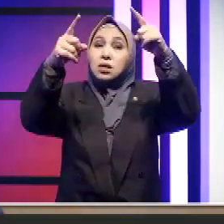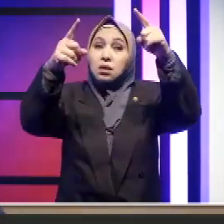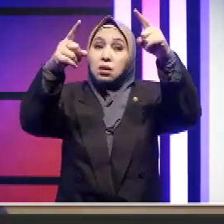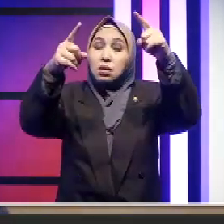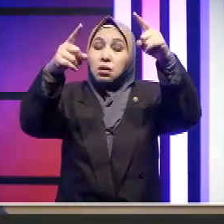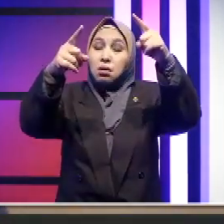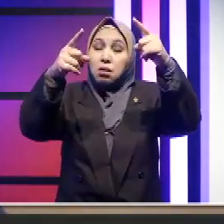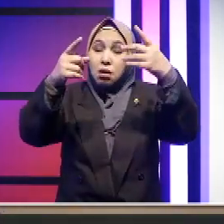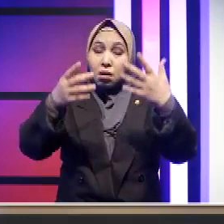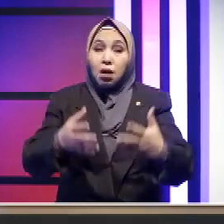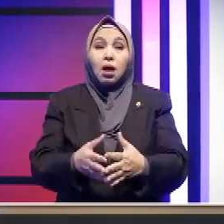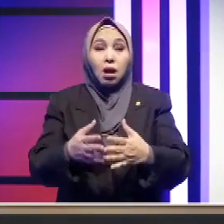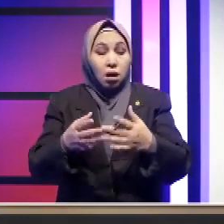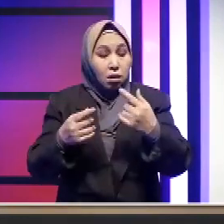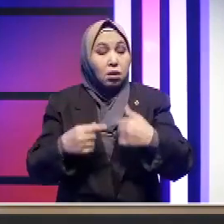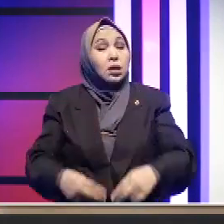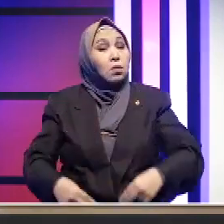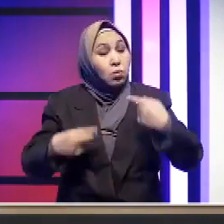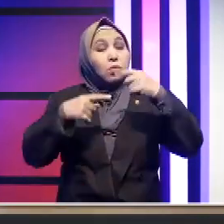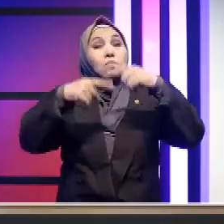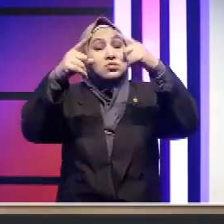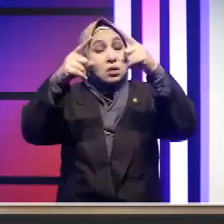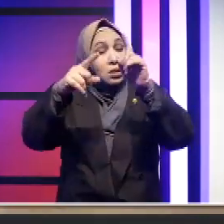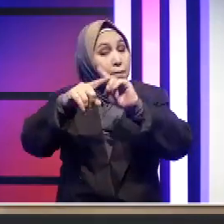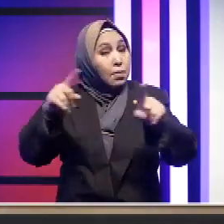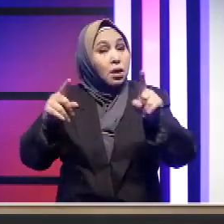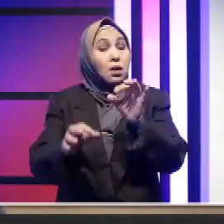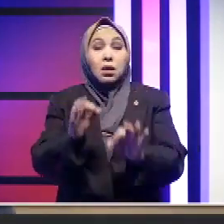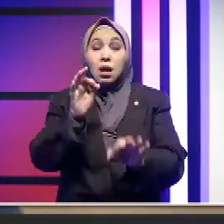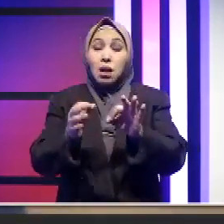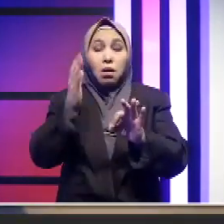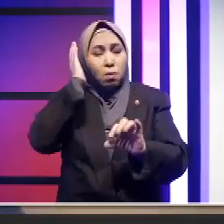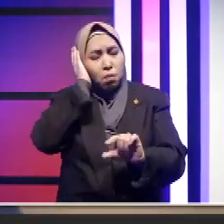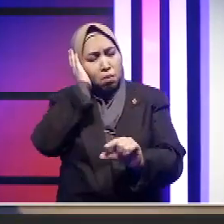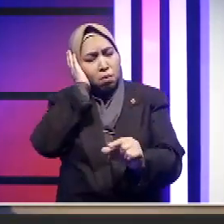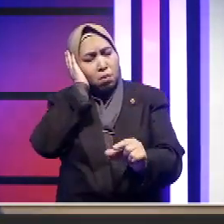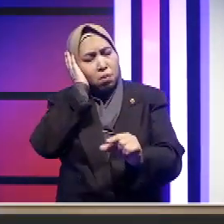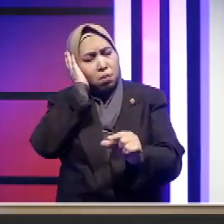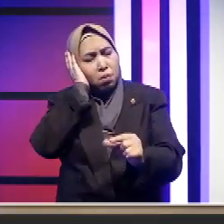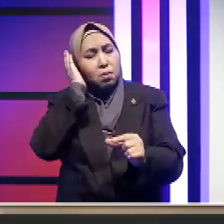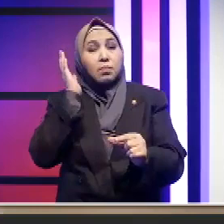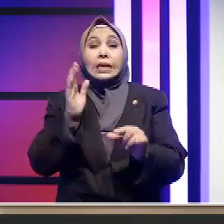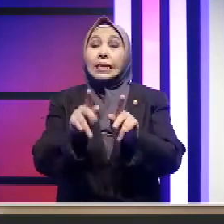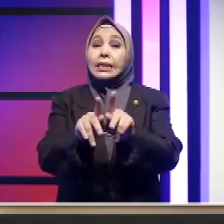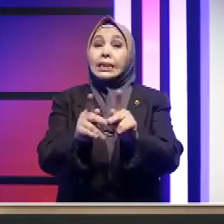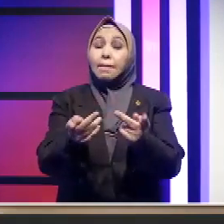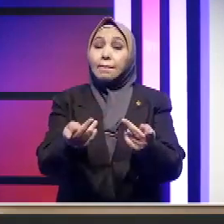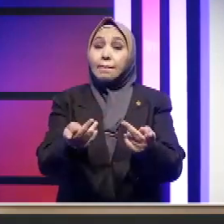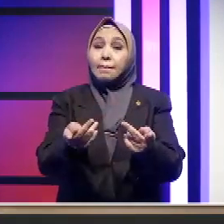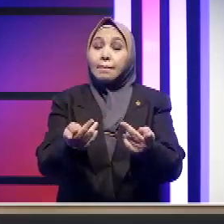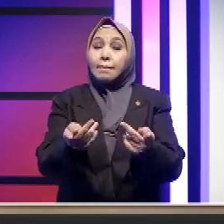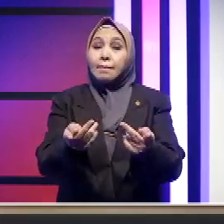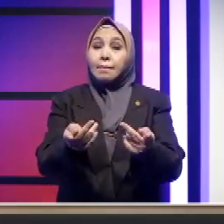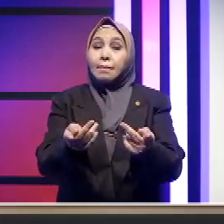aku ini yaitu empat kalau baca al-quran kitab Hai